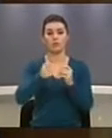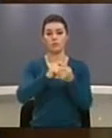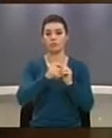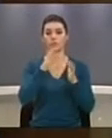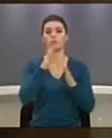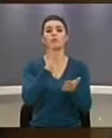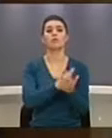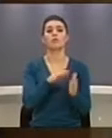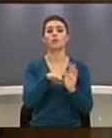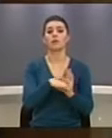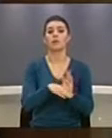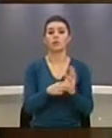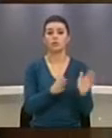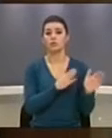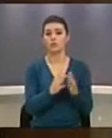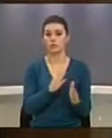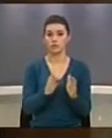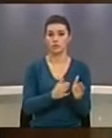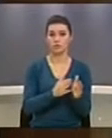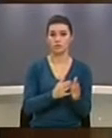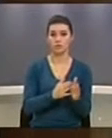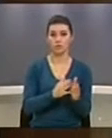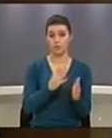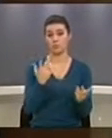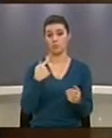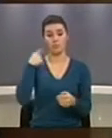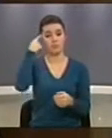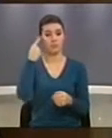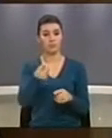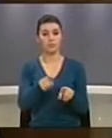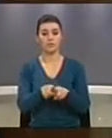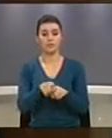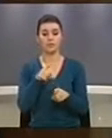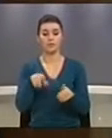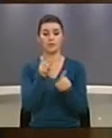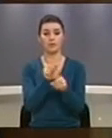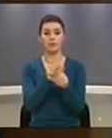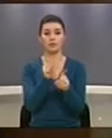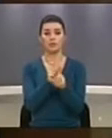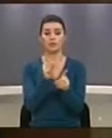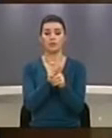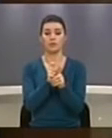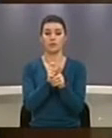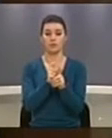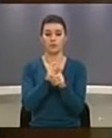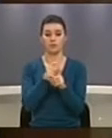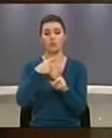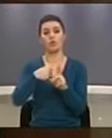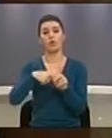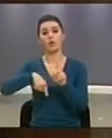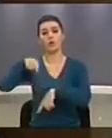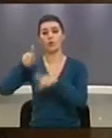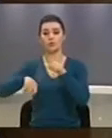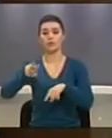janë bërë në bazë të procedurave ligjore. Ndaj përballë ekzistimit të gjykatave kompetente, madje edhe të disa